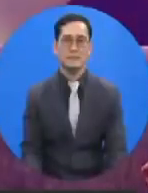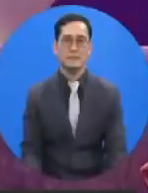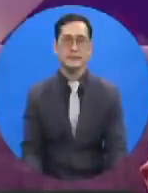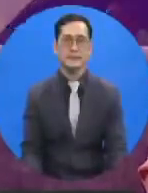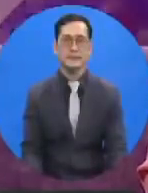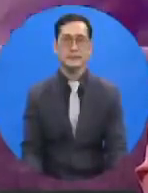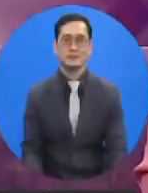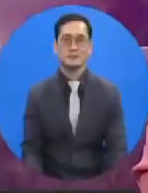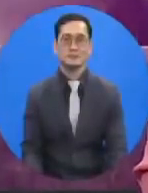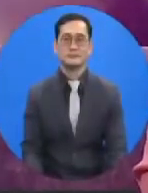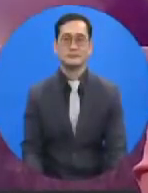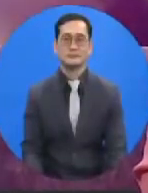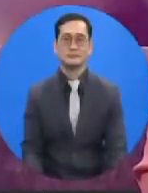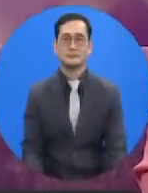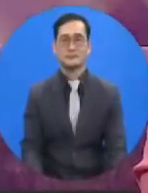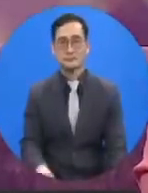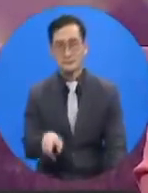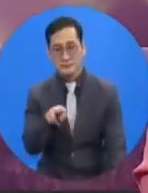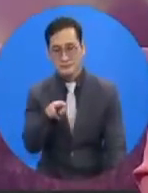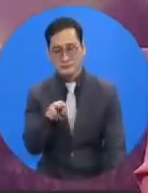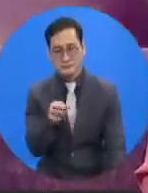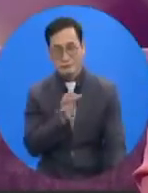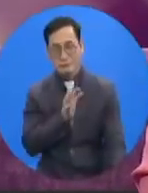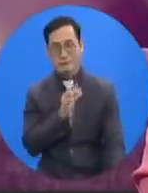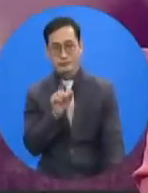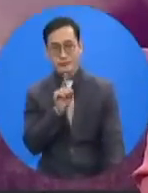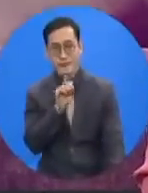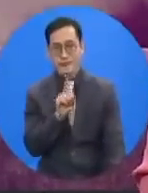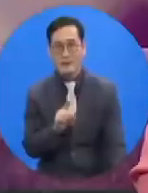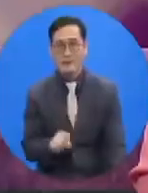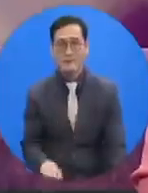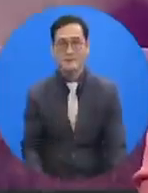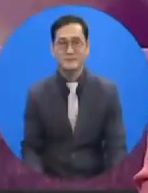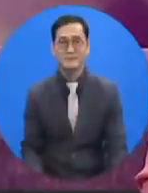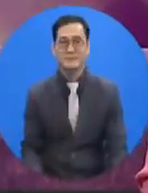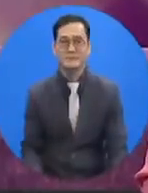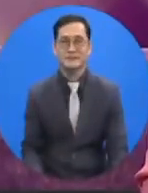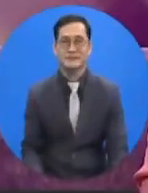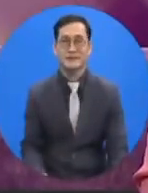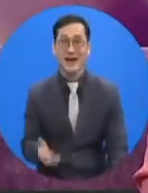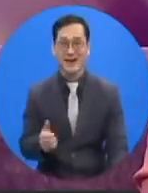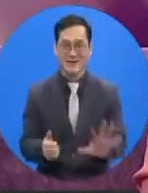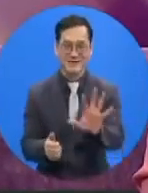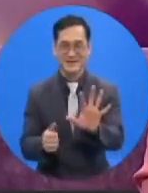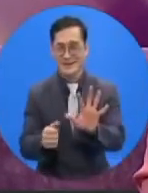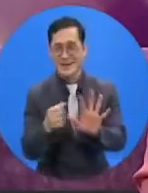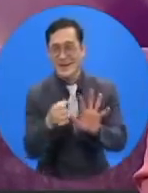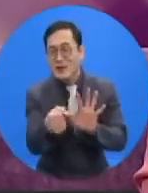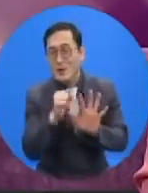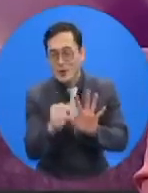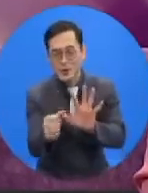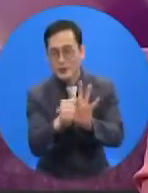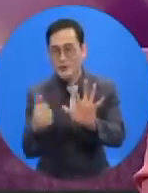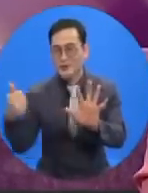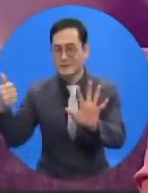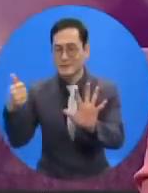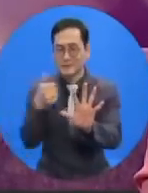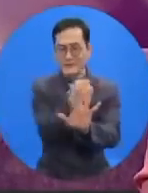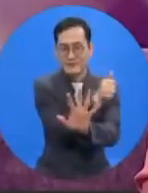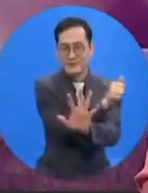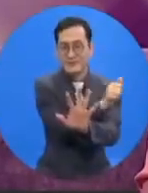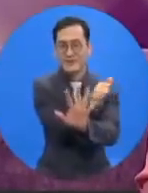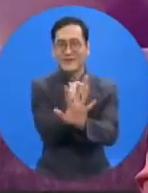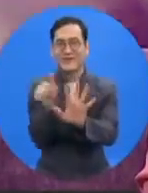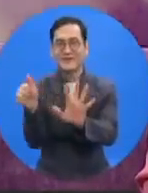지금 이 방 화면을 보는 많은 분들도 깜짝 놀랄 것 같아요. 뭔가 뒤로 슥슥 이은재 의원이 지나다녔어요. 그런데 전국 방방 곳곳을 따라다녔다고 합니다.